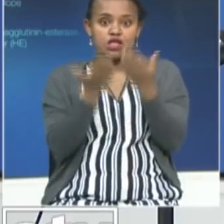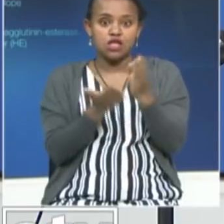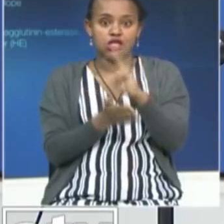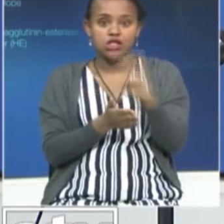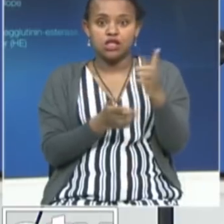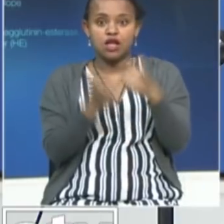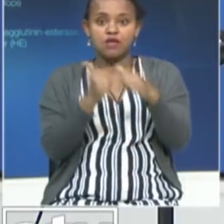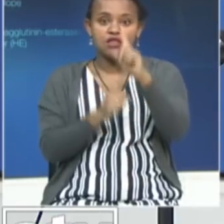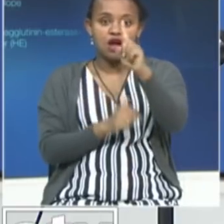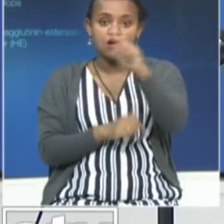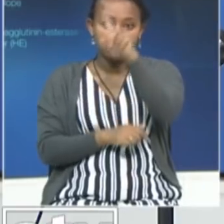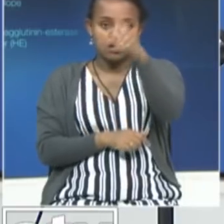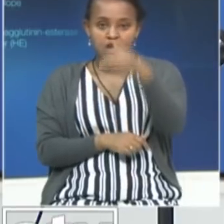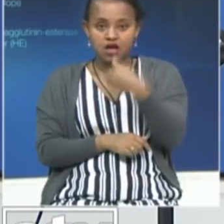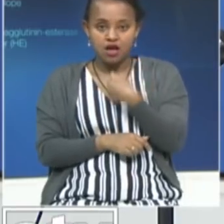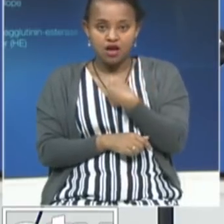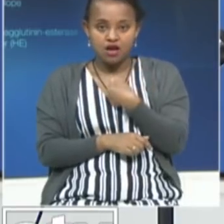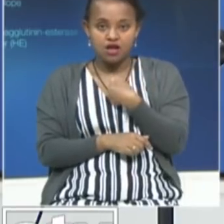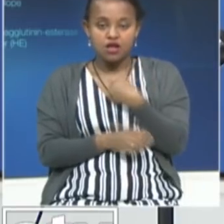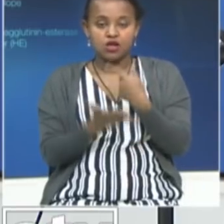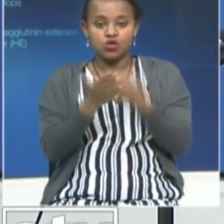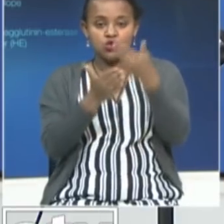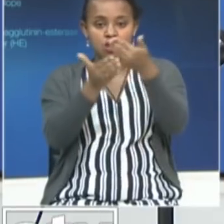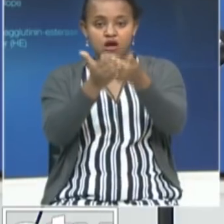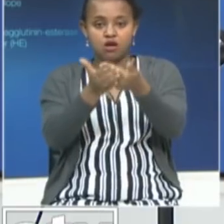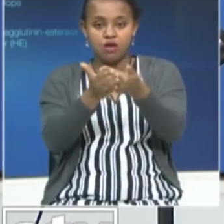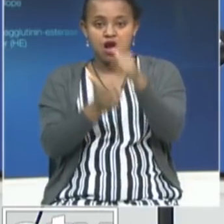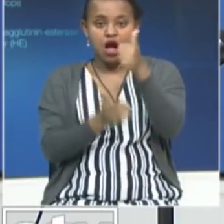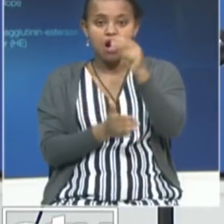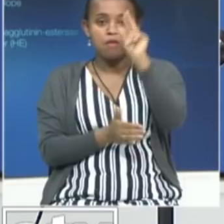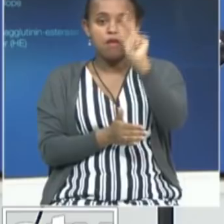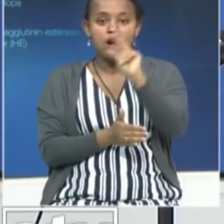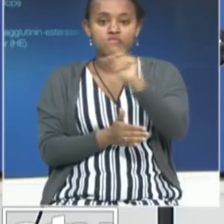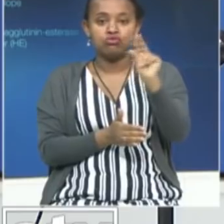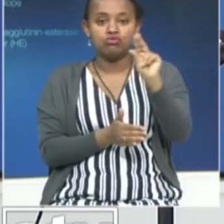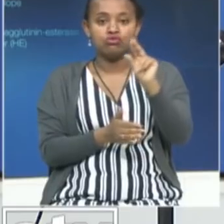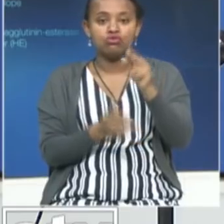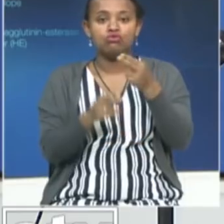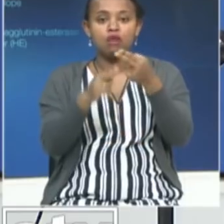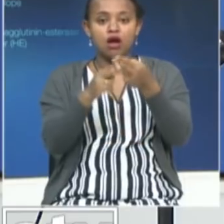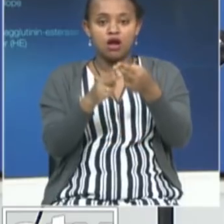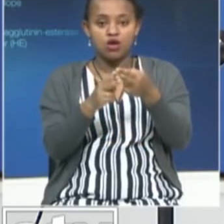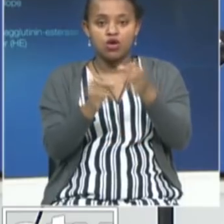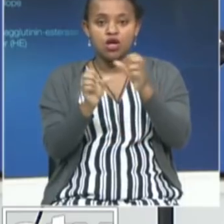የመጣ አንድ ጥያቄ አለን፣ እሱን አቀርባለሁኝ። አባቡ ይባላሉ ጥያቄያችን።